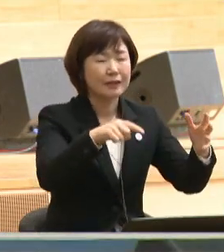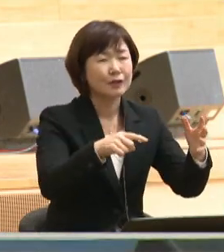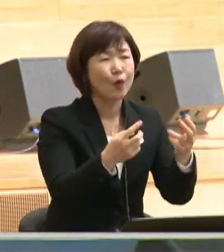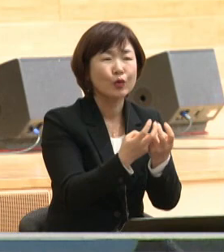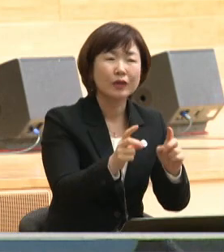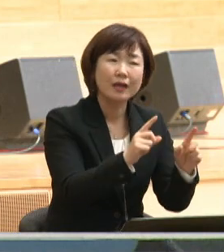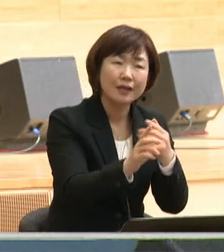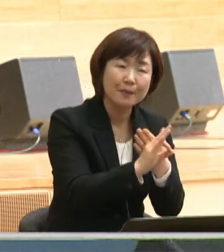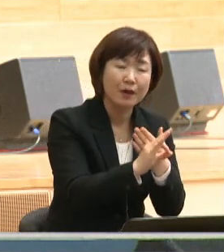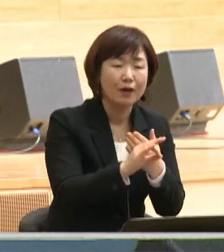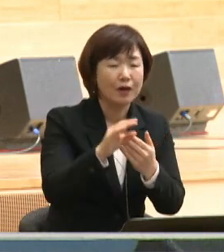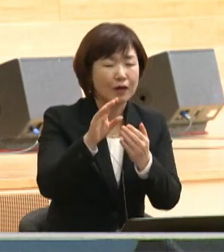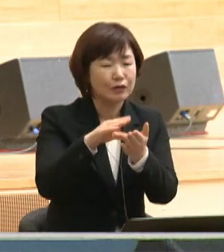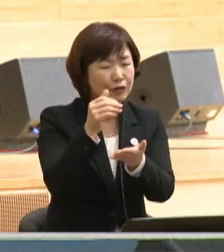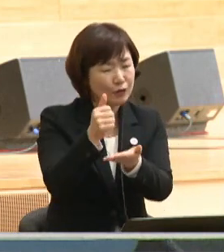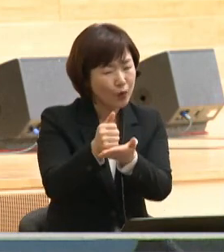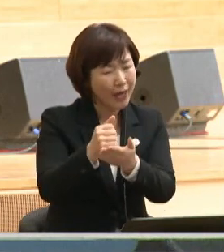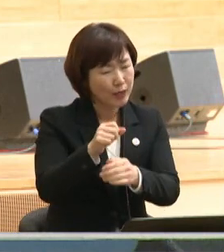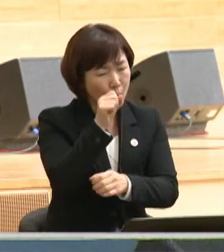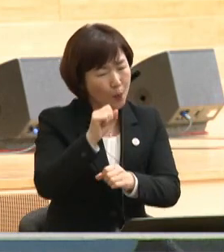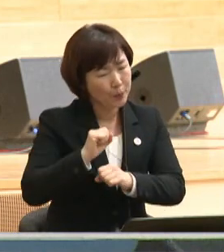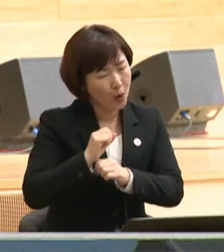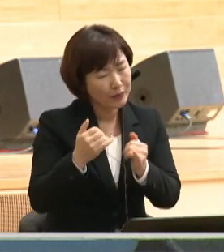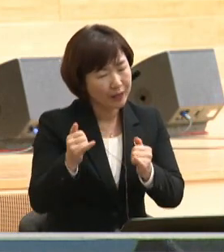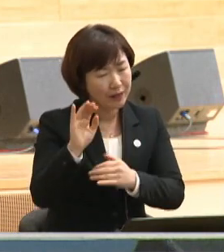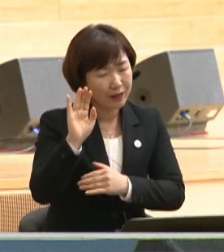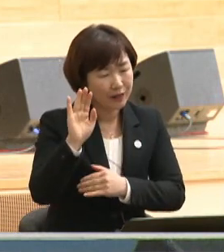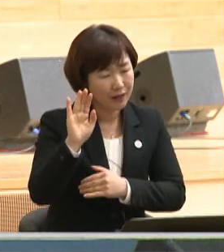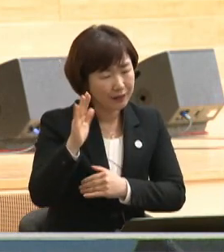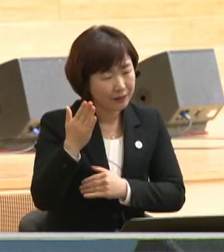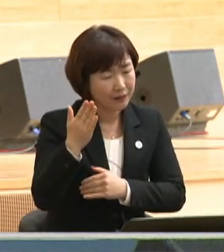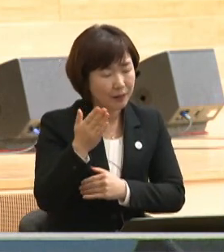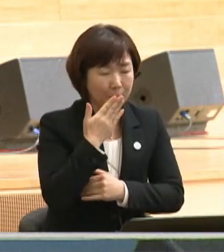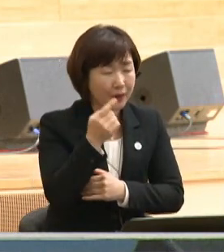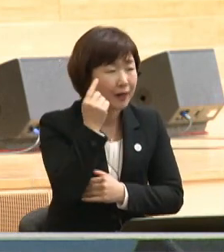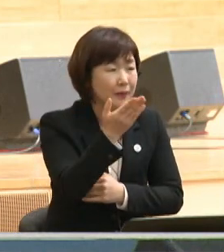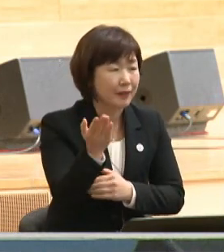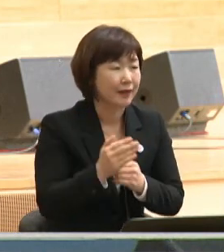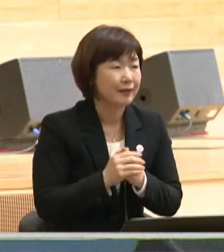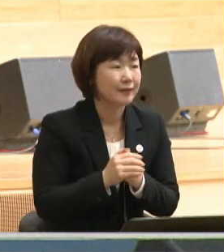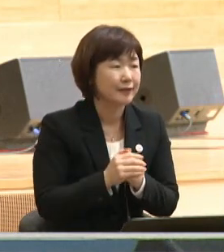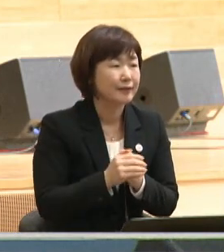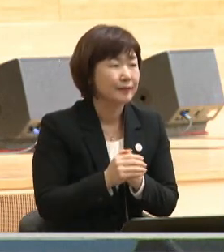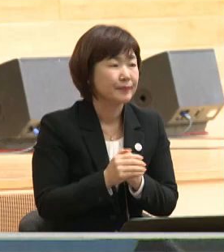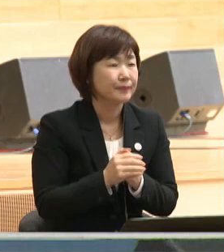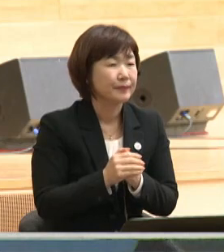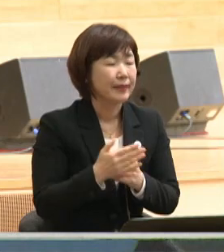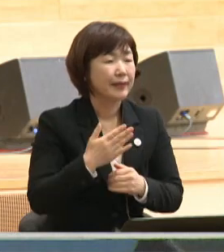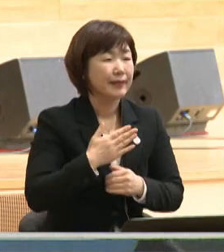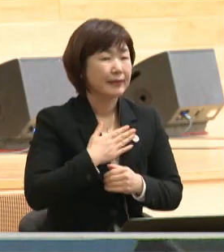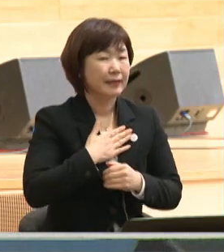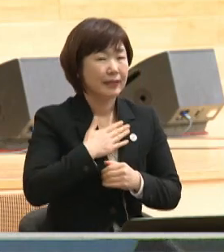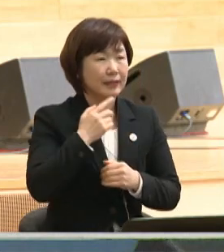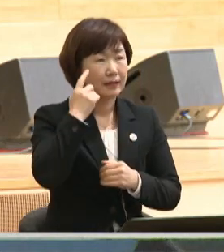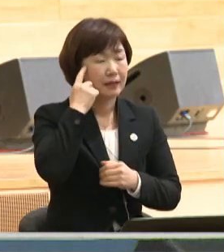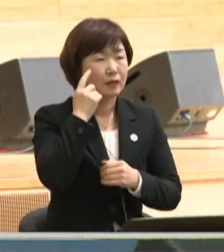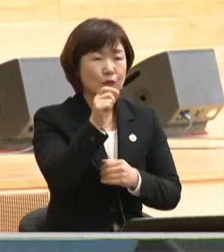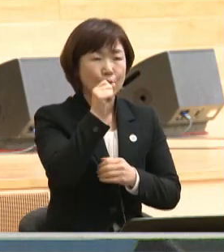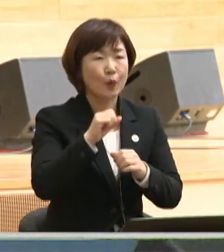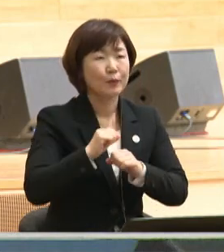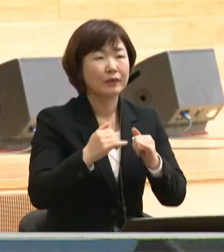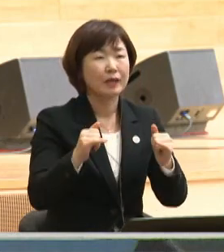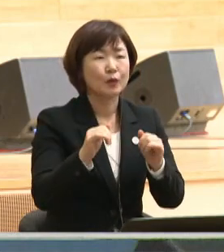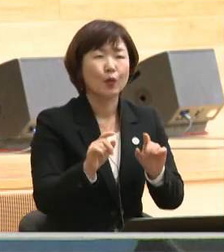것이 그리스도 예수의 좋은 병사로 사는 것일까요 저는 좋은 병사로 사는 것에